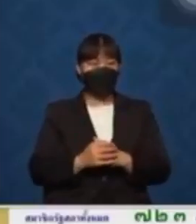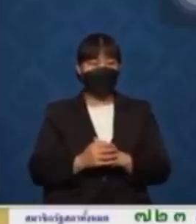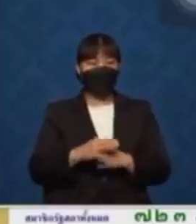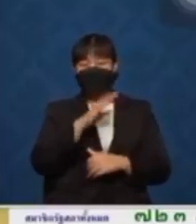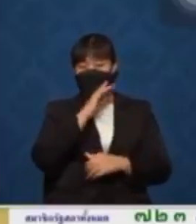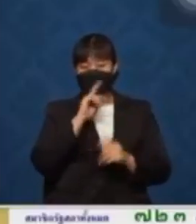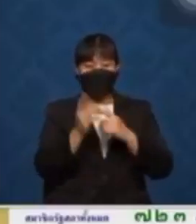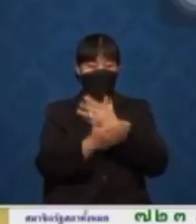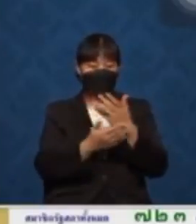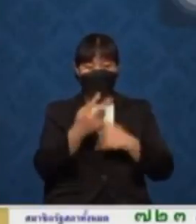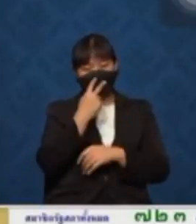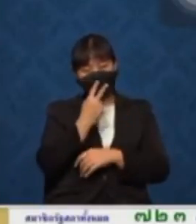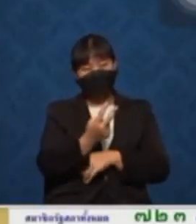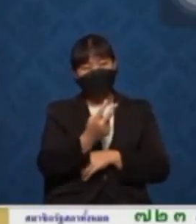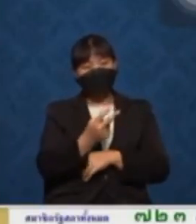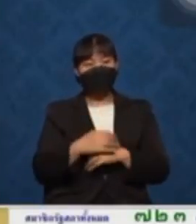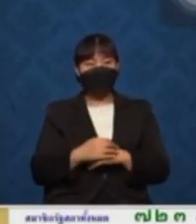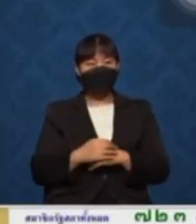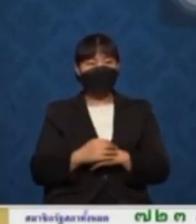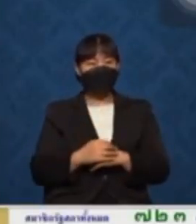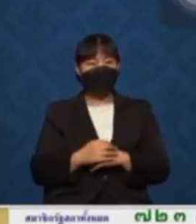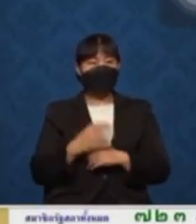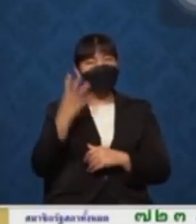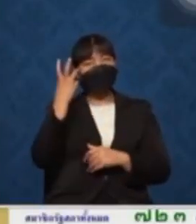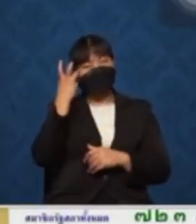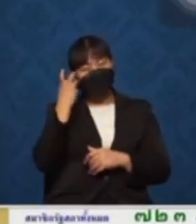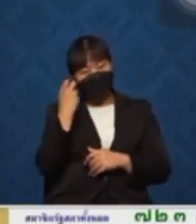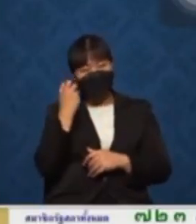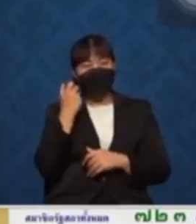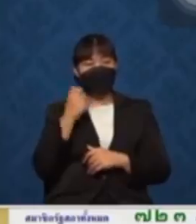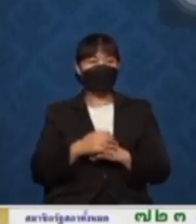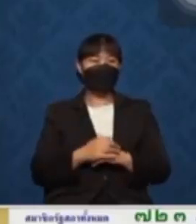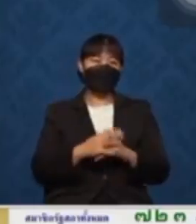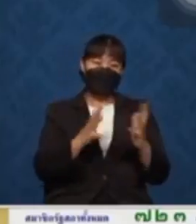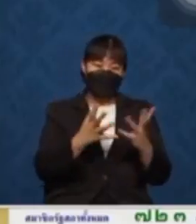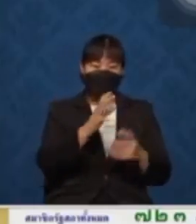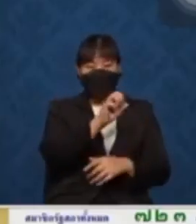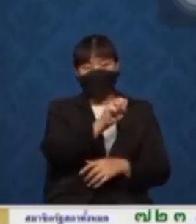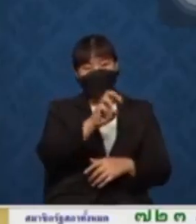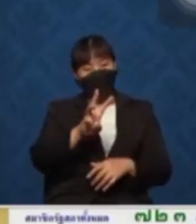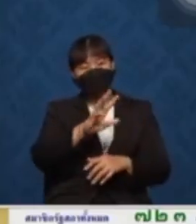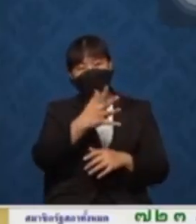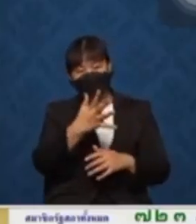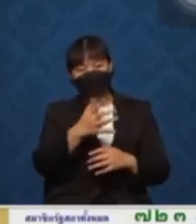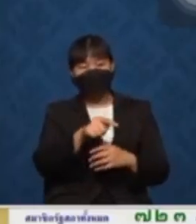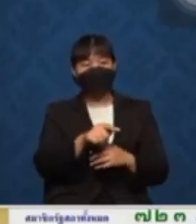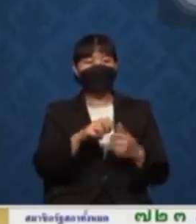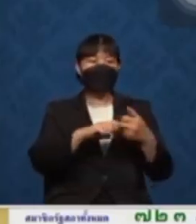จารณาแล้วนะครับเราจะเห็นว่าแต่ละสิ่งที่ท่านกังวลว่าเราจะสูญเสียไปหากจะไม่มีวุฒิสภาเนี่ยผมรับ